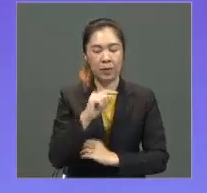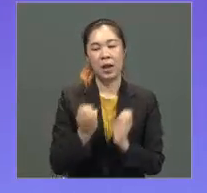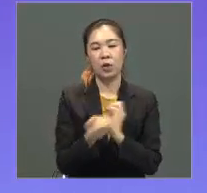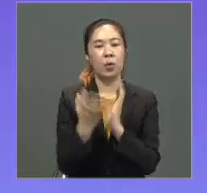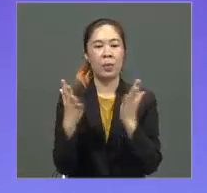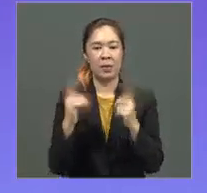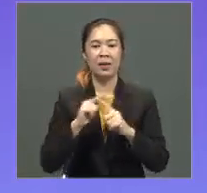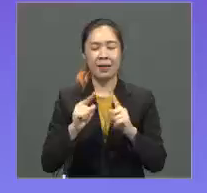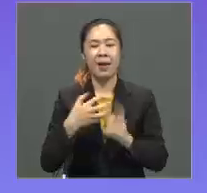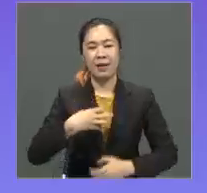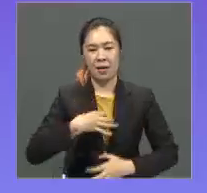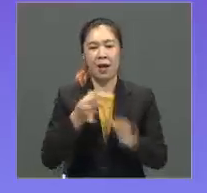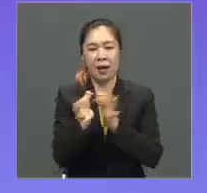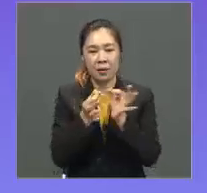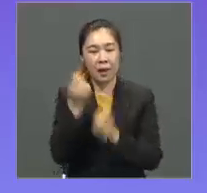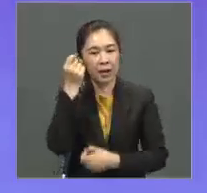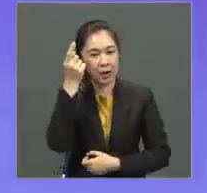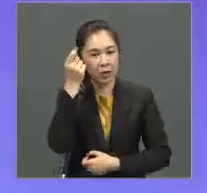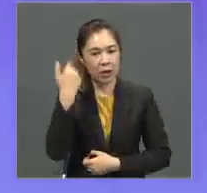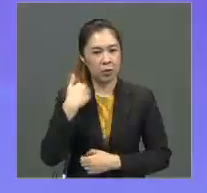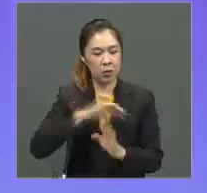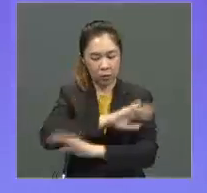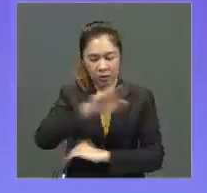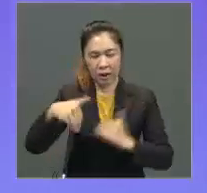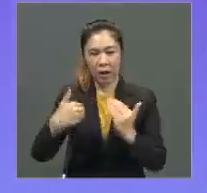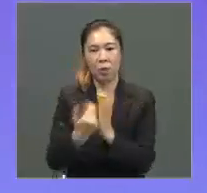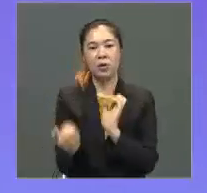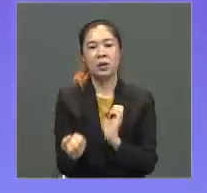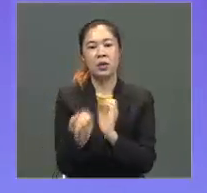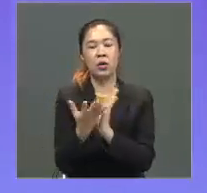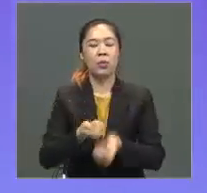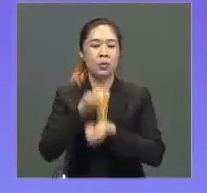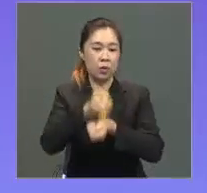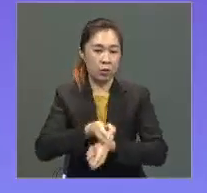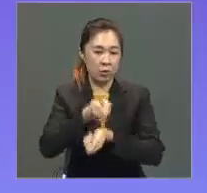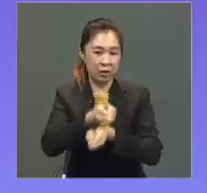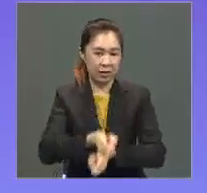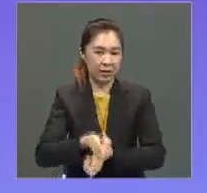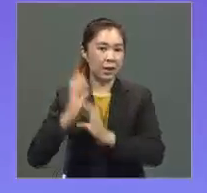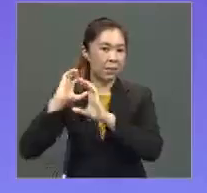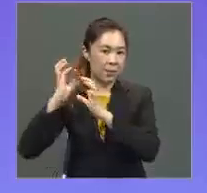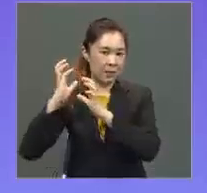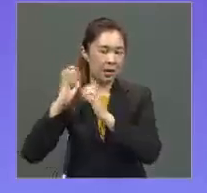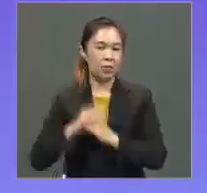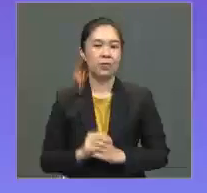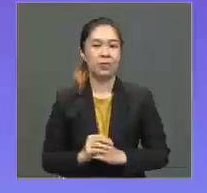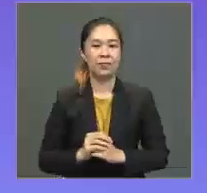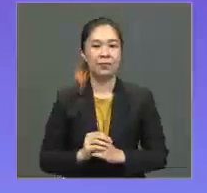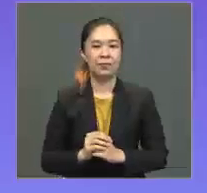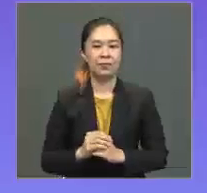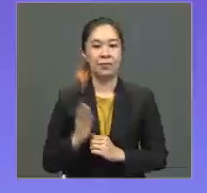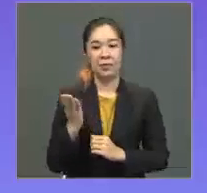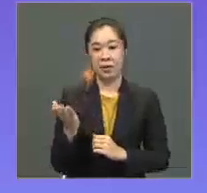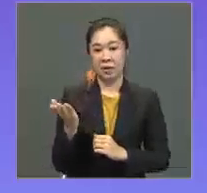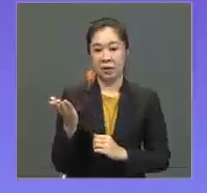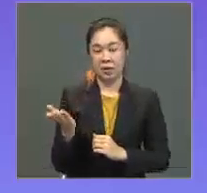าใจเพราะไม่อย่างนั้นเนี่ยนะคะมันก็ส่งผลกระทบภาพรวมทั้งหมดนะคะสําหรับเกษตรกรชาวสวนมะพร้าวนี่ค่ะอันนี้เป็นมะพร้า